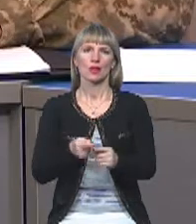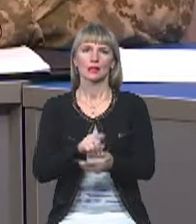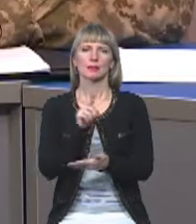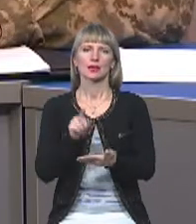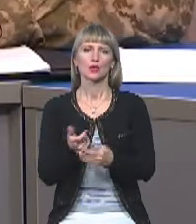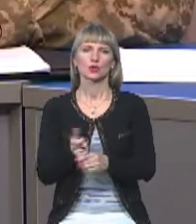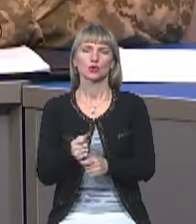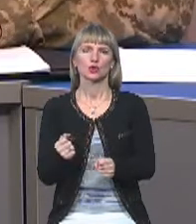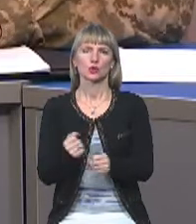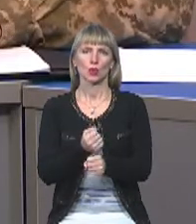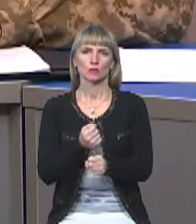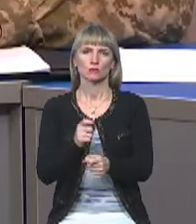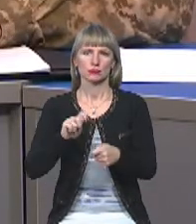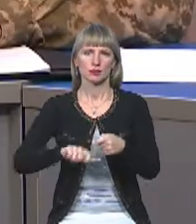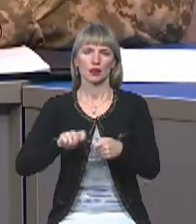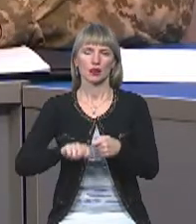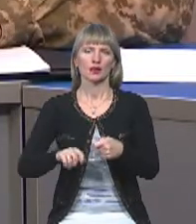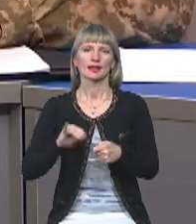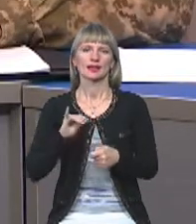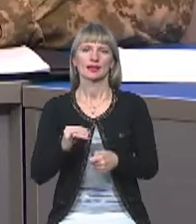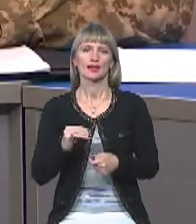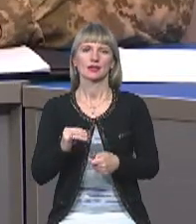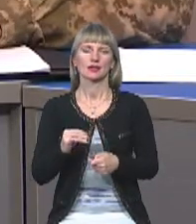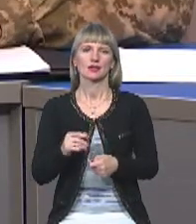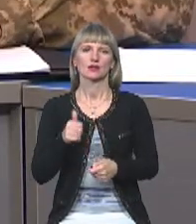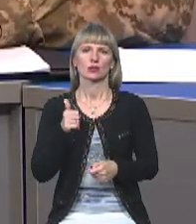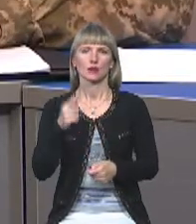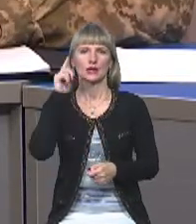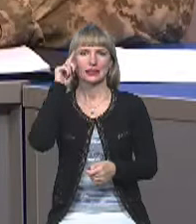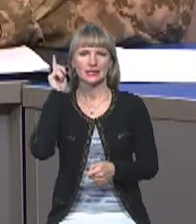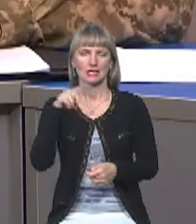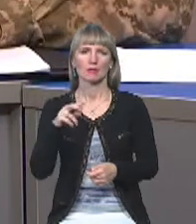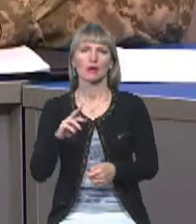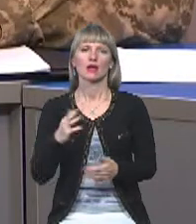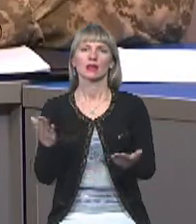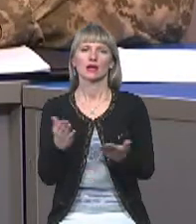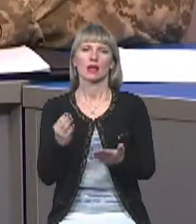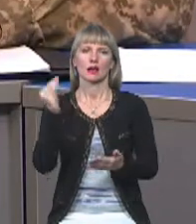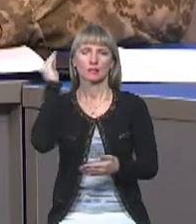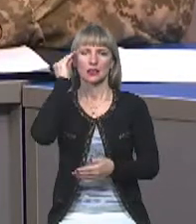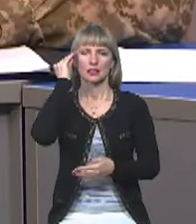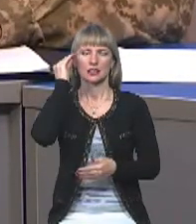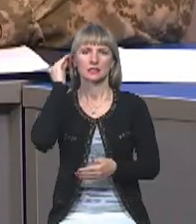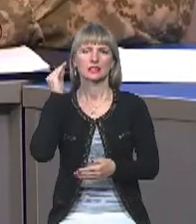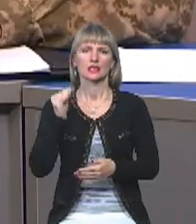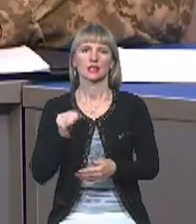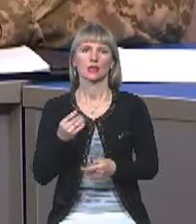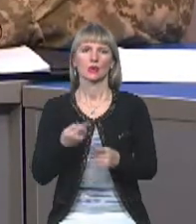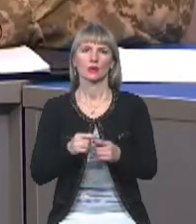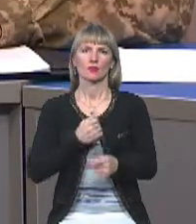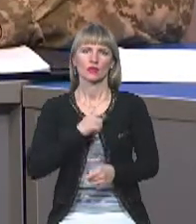питання дуже жорстко держимо на контролі і добре знаємо, яка позиція